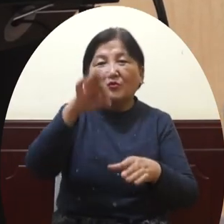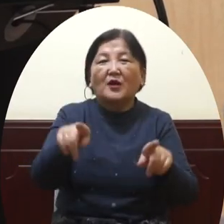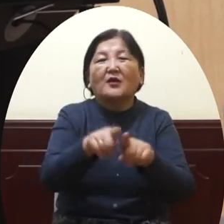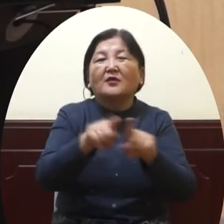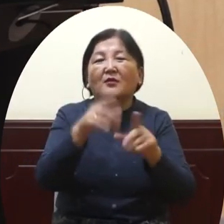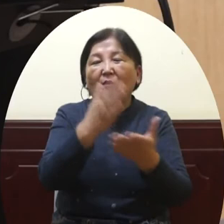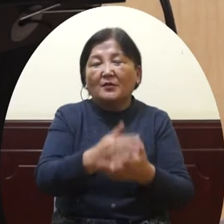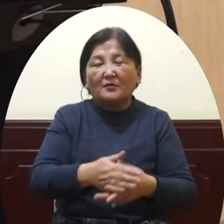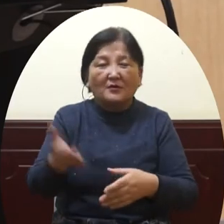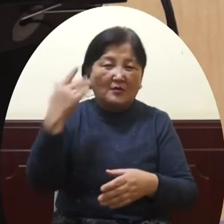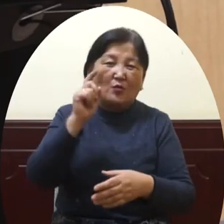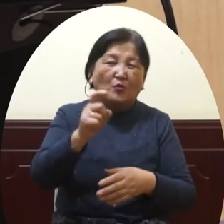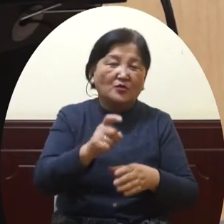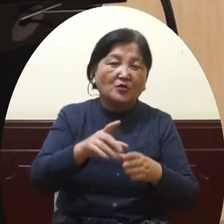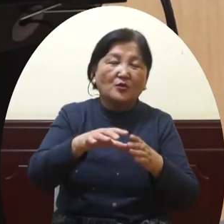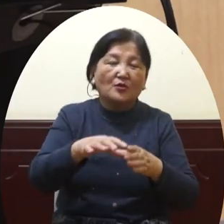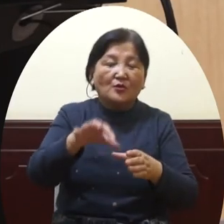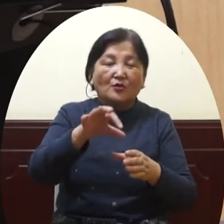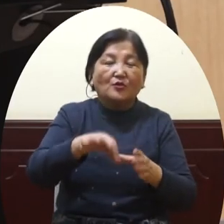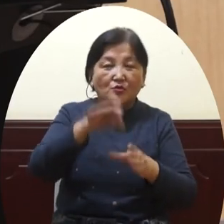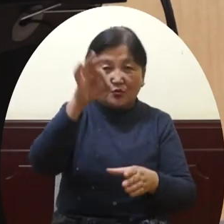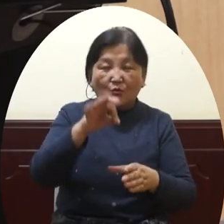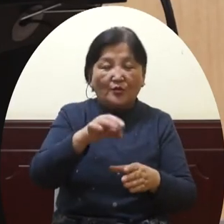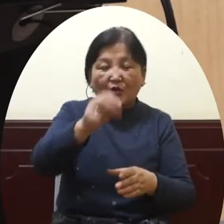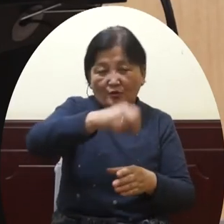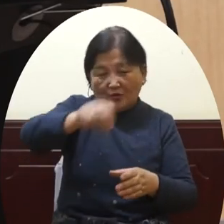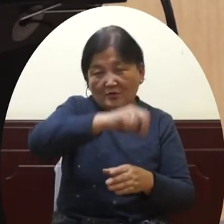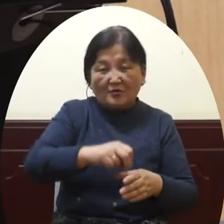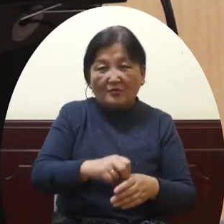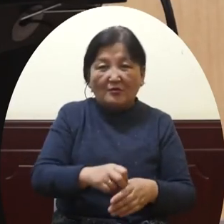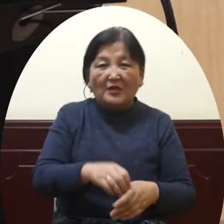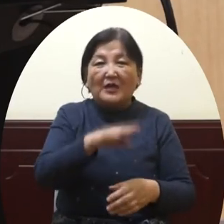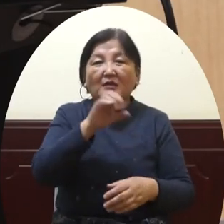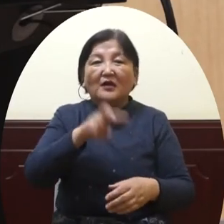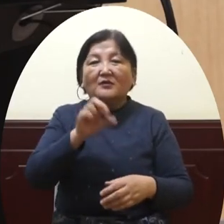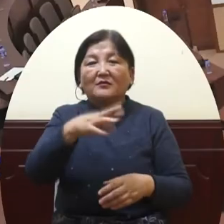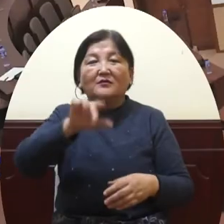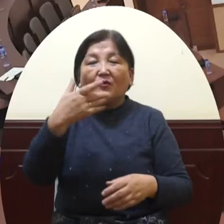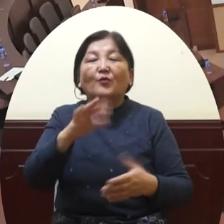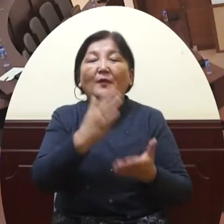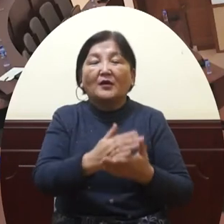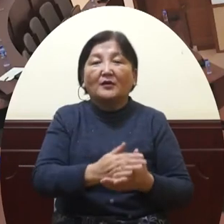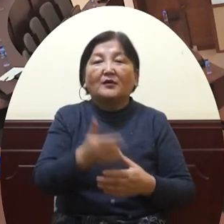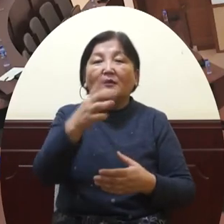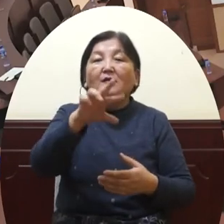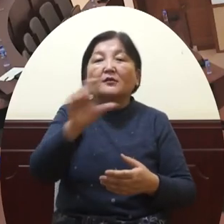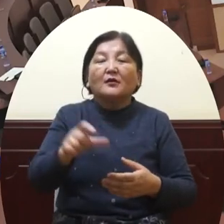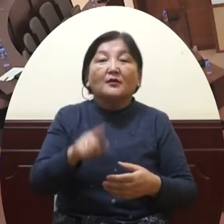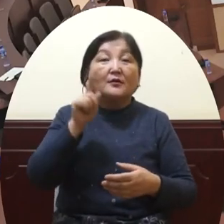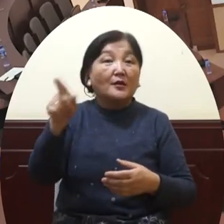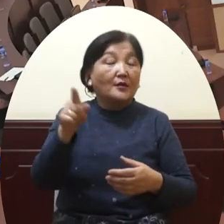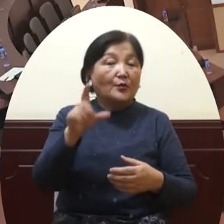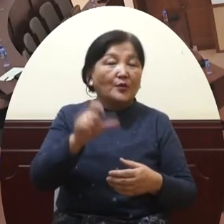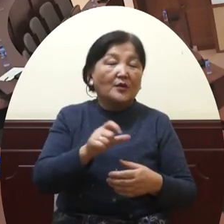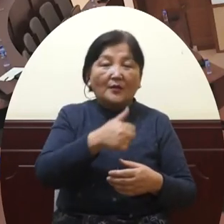надад мэдээж таалагдахгүй байгаа. Гэхдээ ядаж хов хүний сонгогчийн саналын нууцлалын төвшөнд бид нэр хадгалж чадах юм да